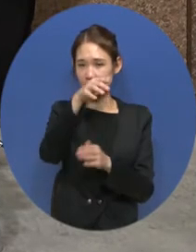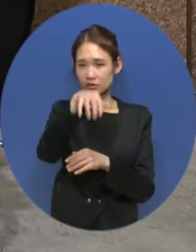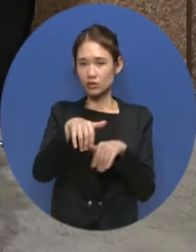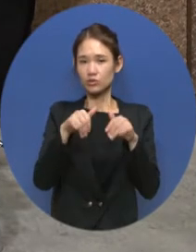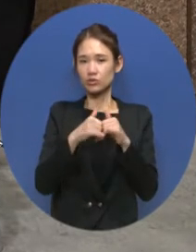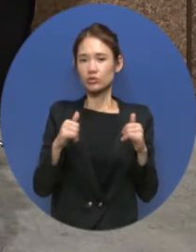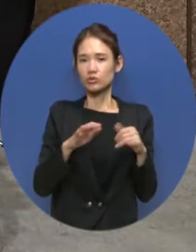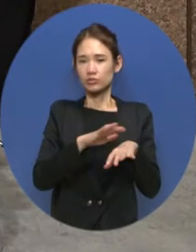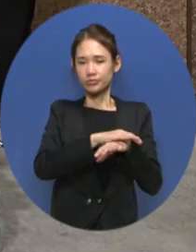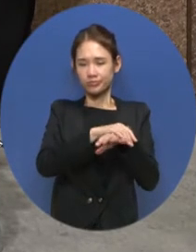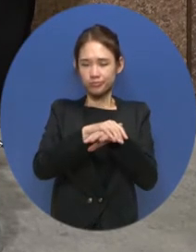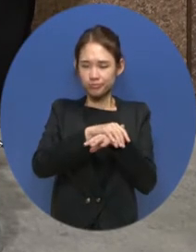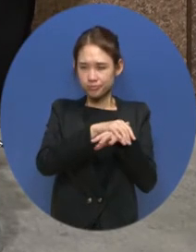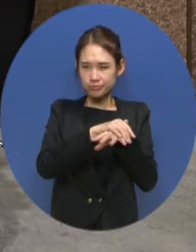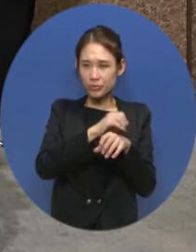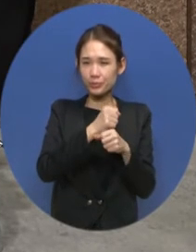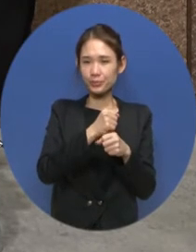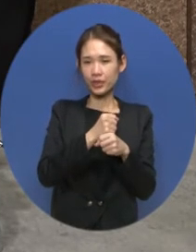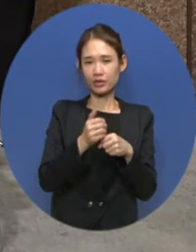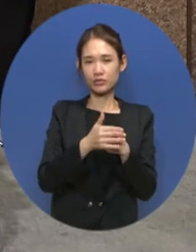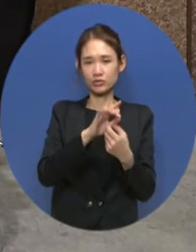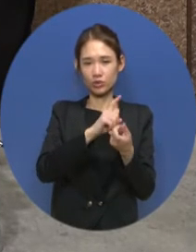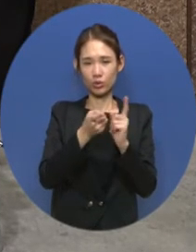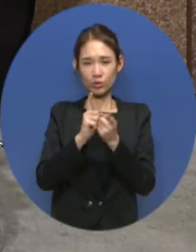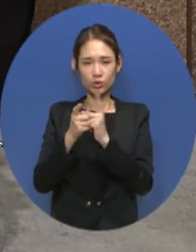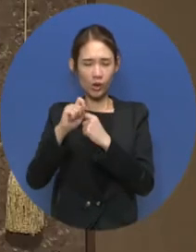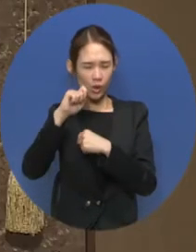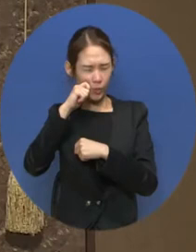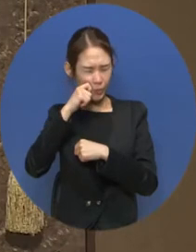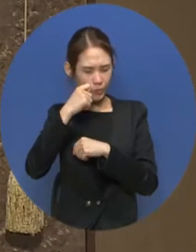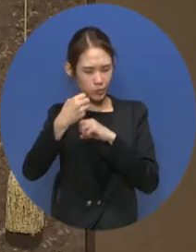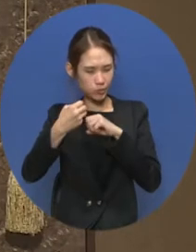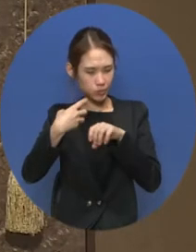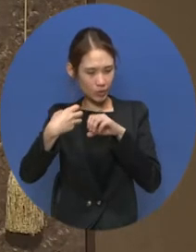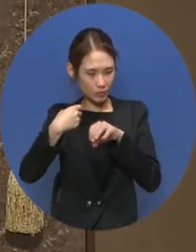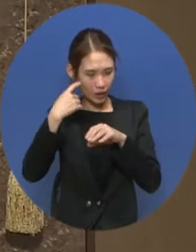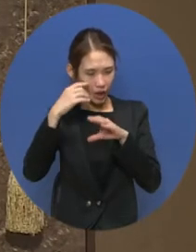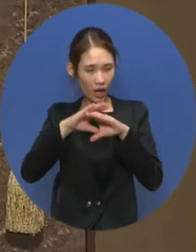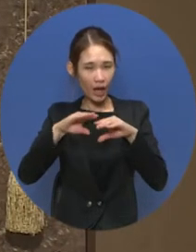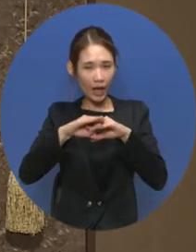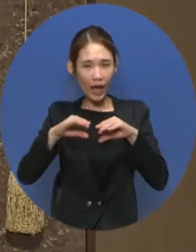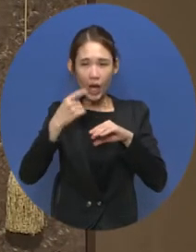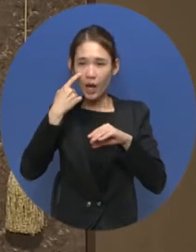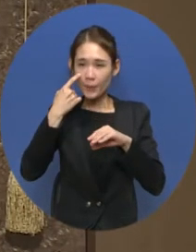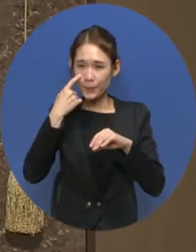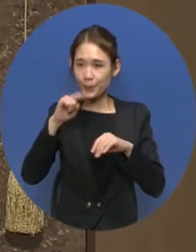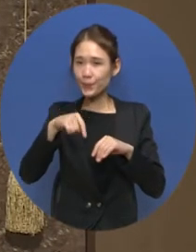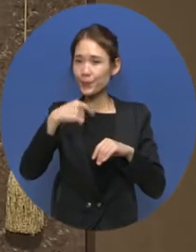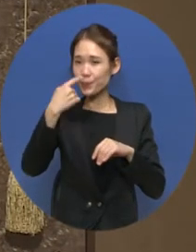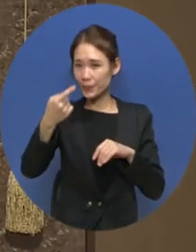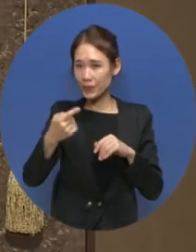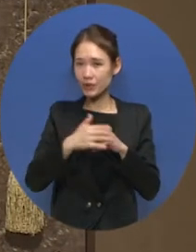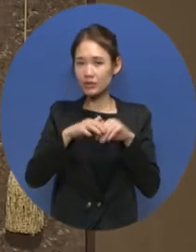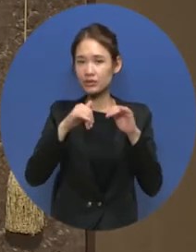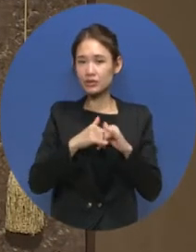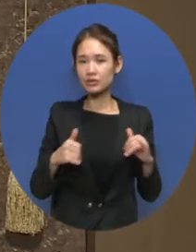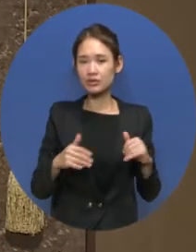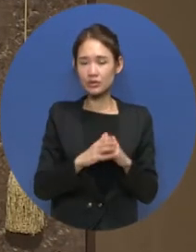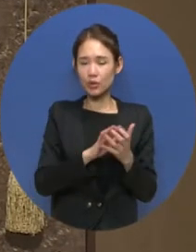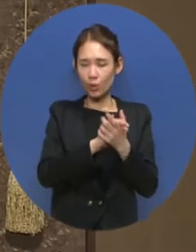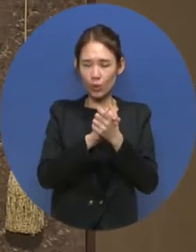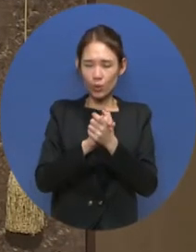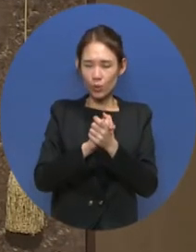종사자들끼리 네트워크를 구성을 해서 이제 상호 어려운 점들을 스스로 이제 해결할 수 있도록 하고 있고 그다음에 이제 뭐 종사자들